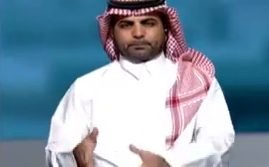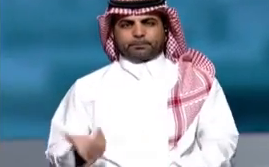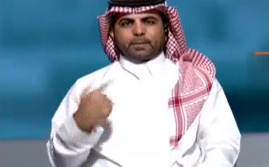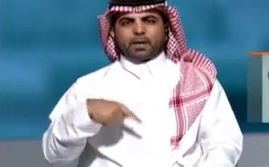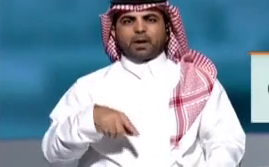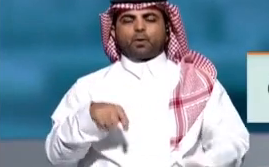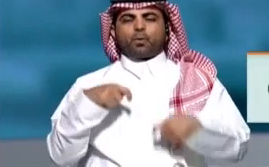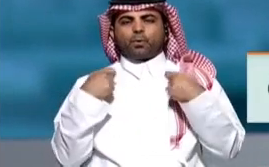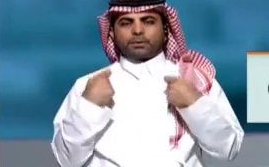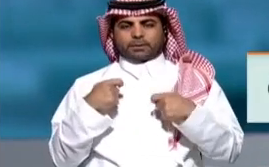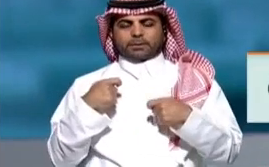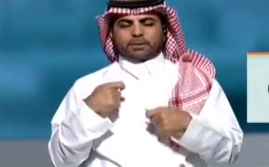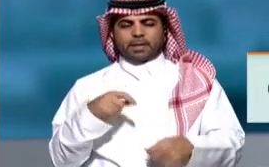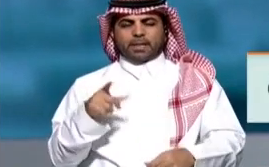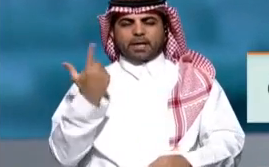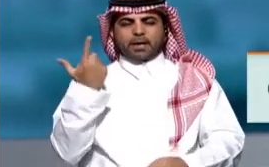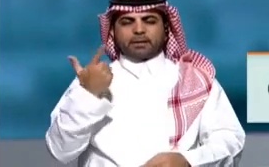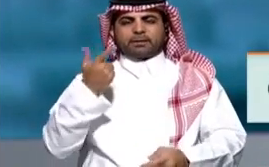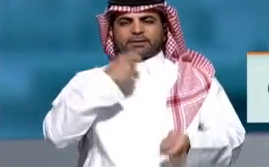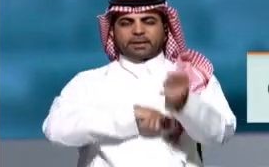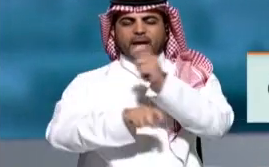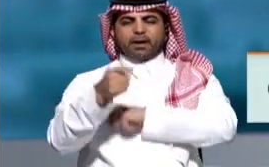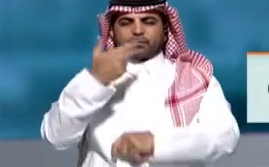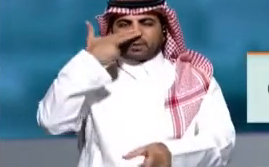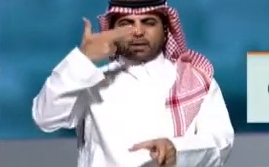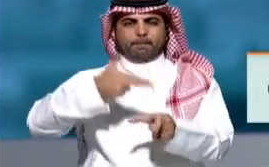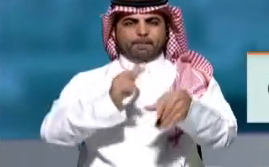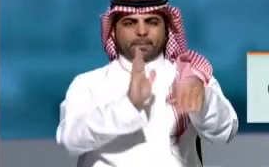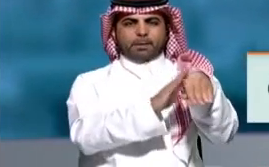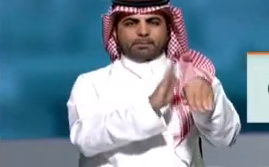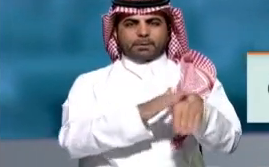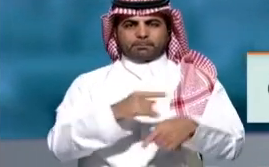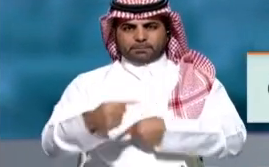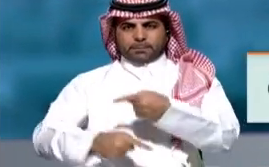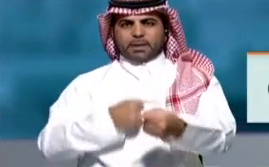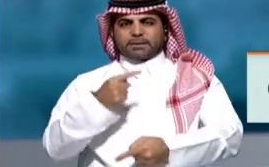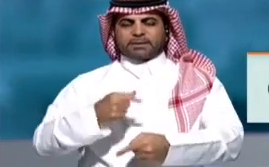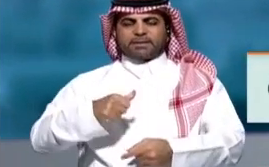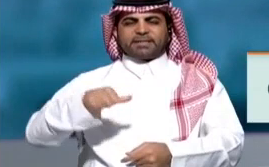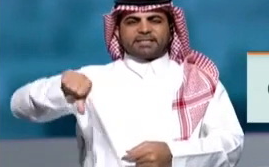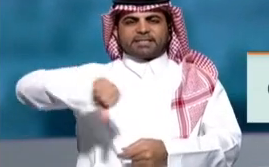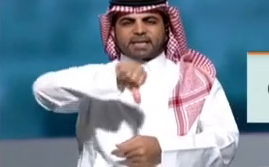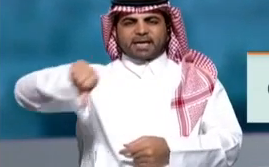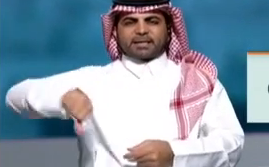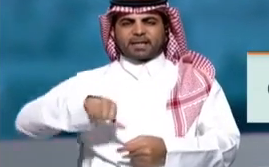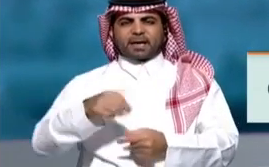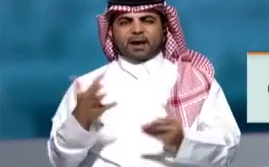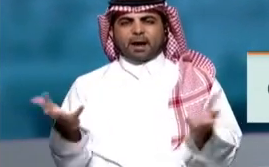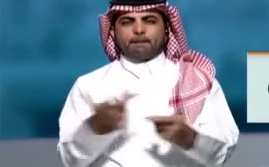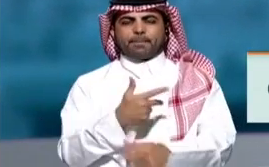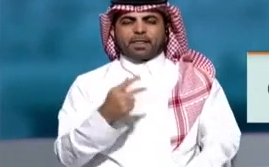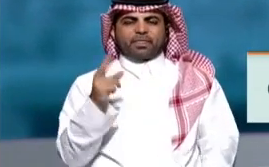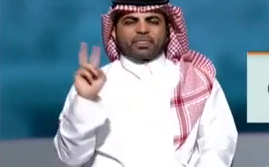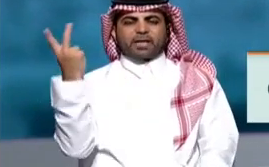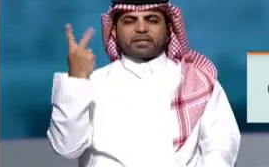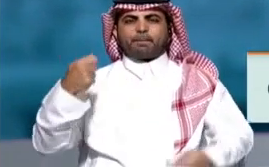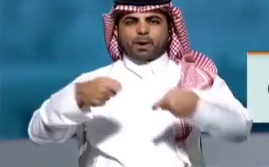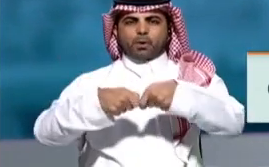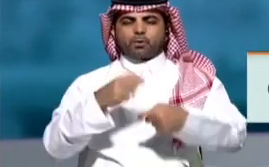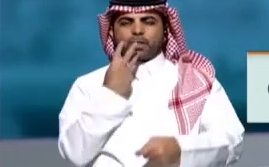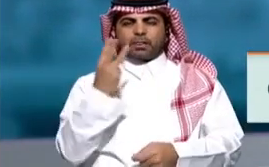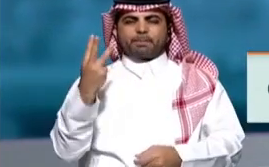وجهت وزارة الطاقة شركة أرامكو السعودية بالاستمرار في توفير إمدادات الزيت الخام عند مستوى 12